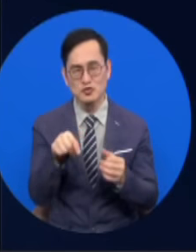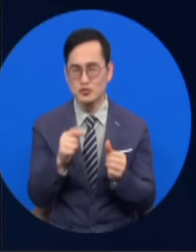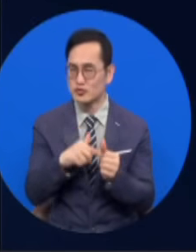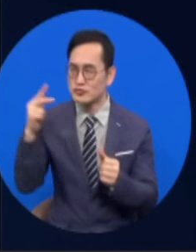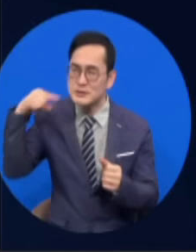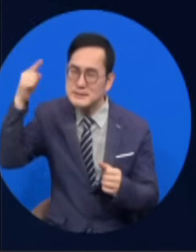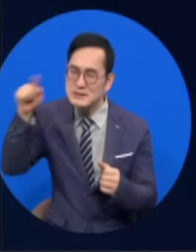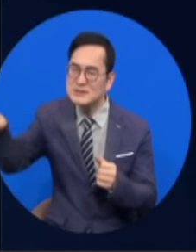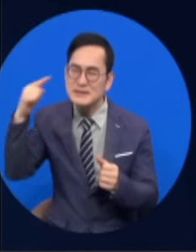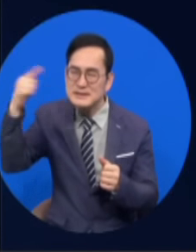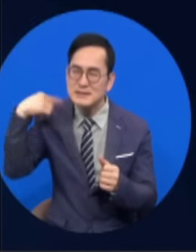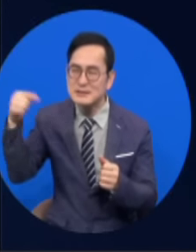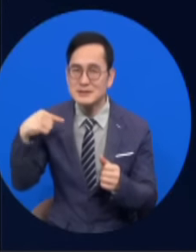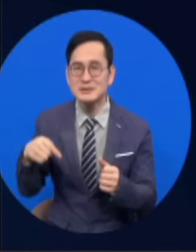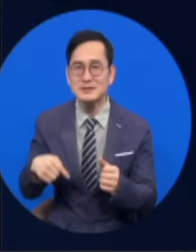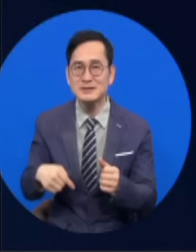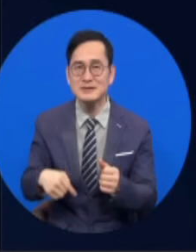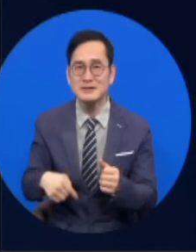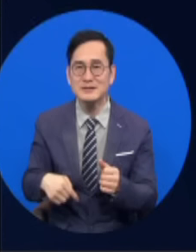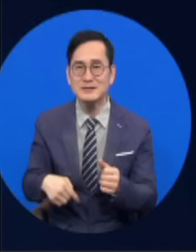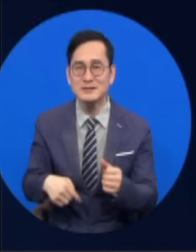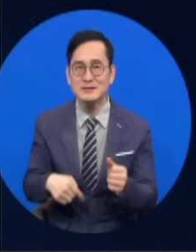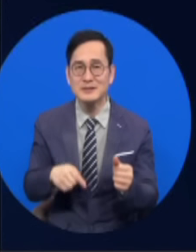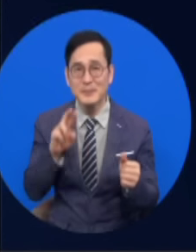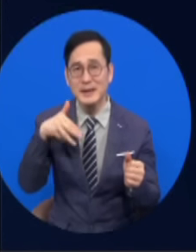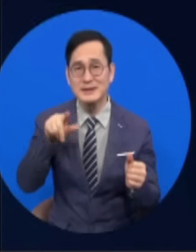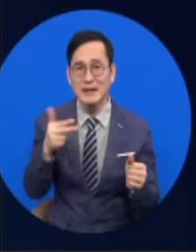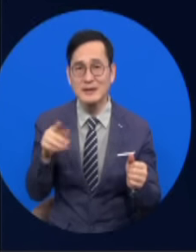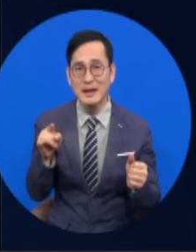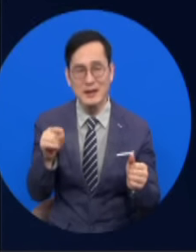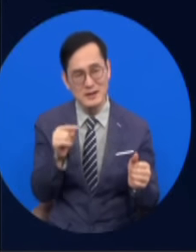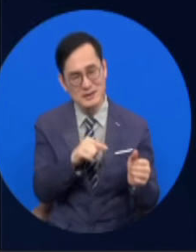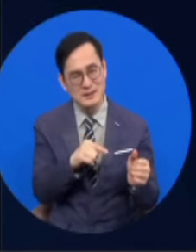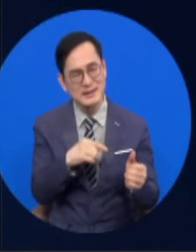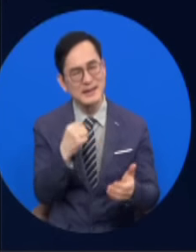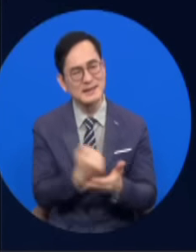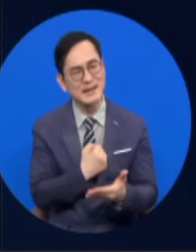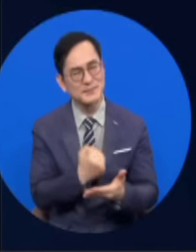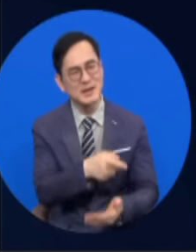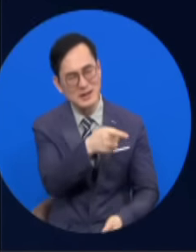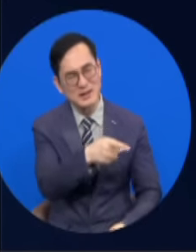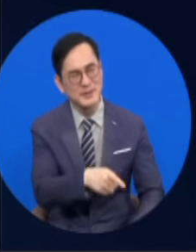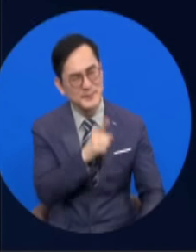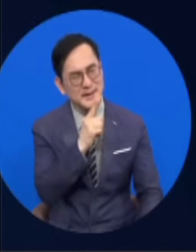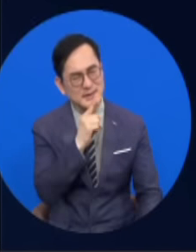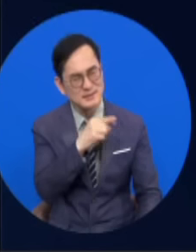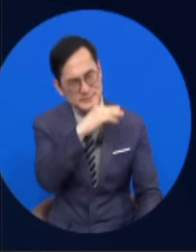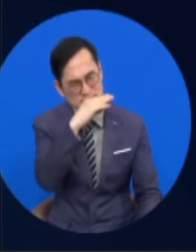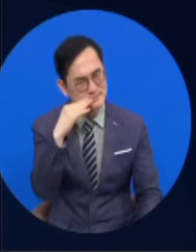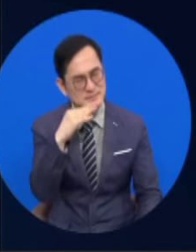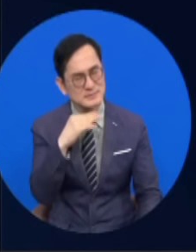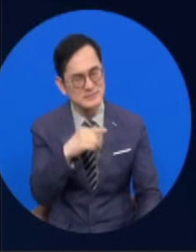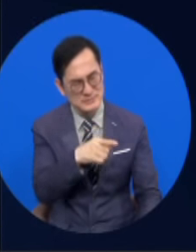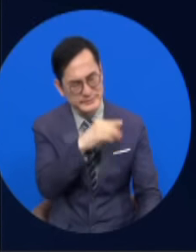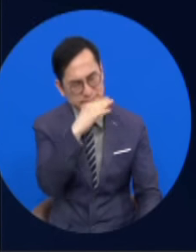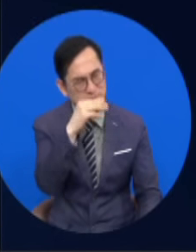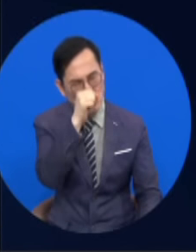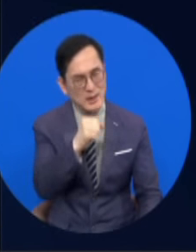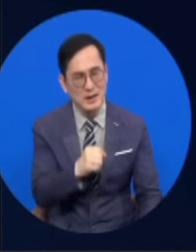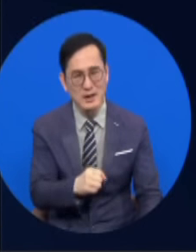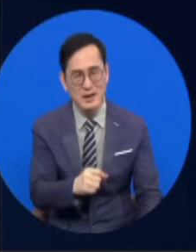의원들 발언에 대해서 박찬대 원내 대표가 대신 유감을 표명한고 대목이 마음에 안 드는 것 같아요 우리당 의원의 거친